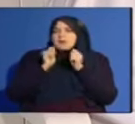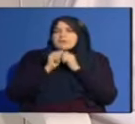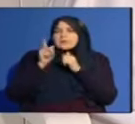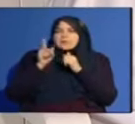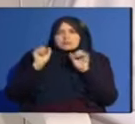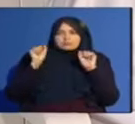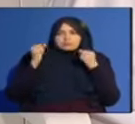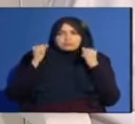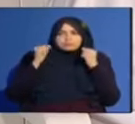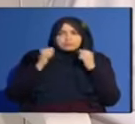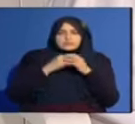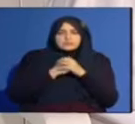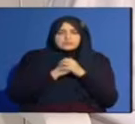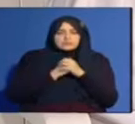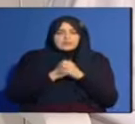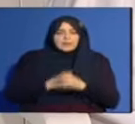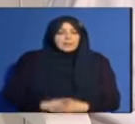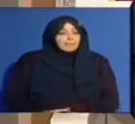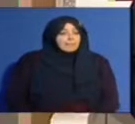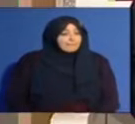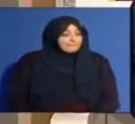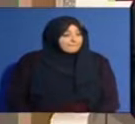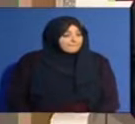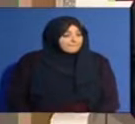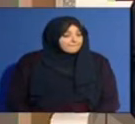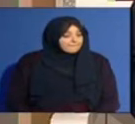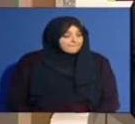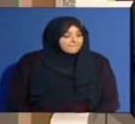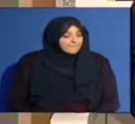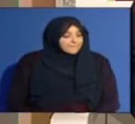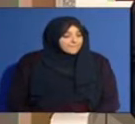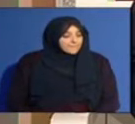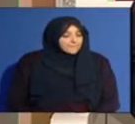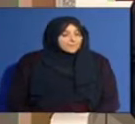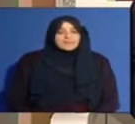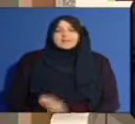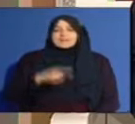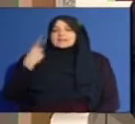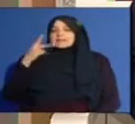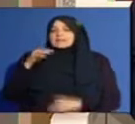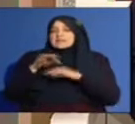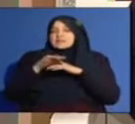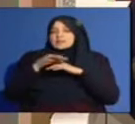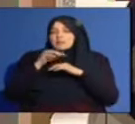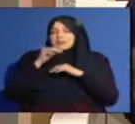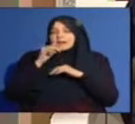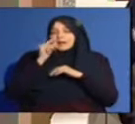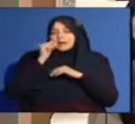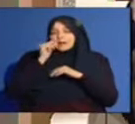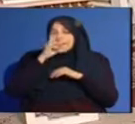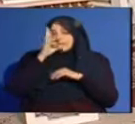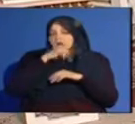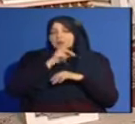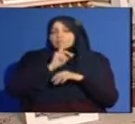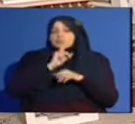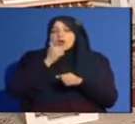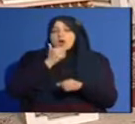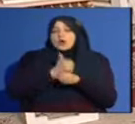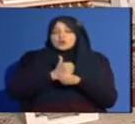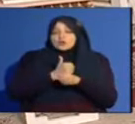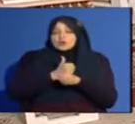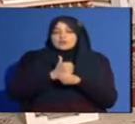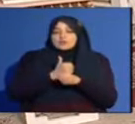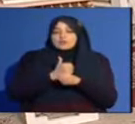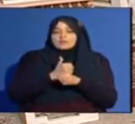مات زوجك؟ مات الزوج تاعي فوق عنده 11 سنة. 11 سنة والطفلة ما راهيش تجي عندك.